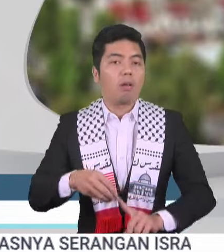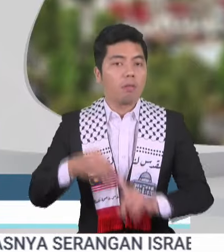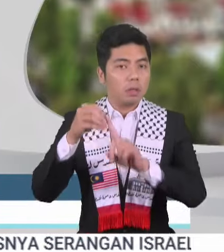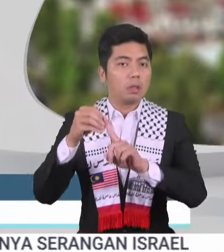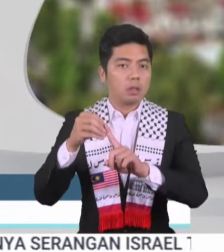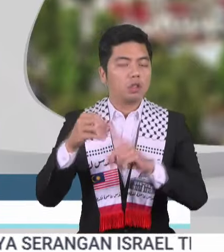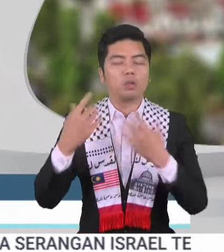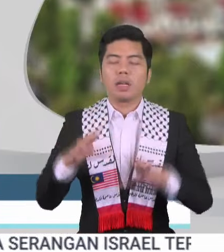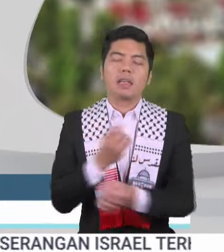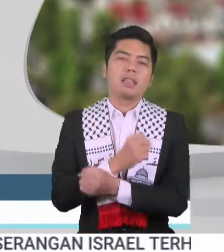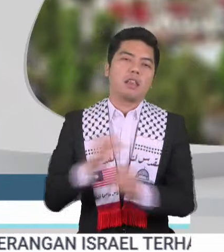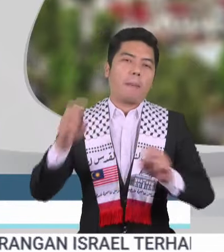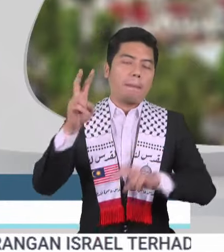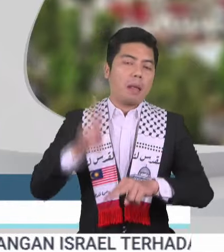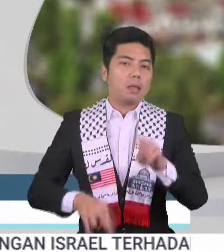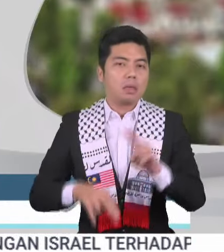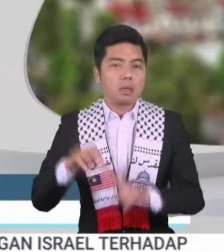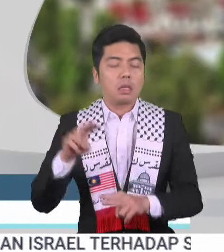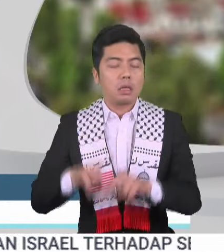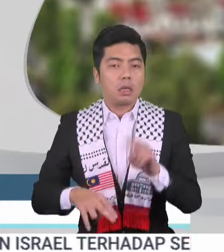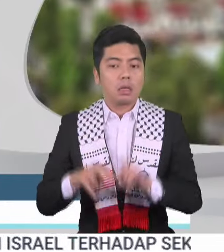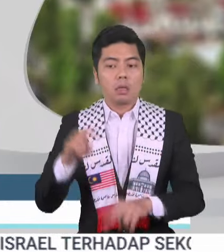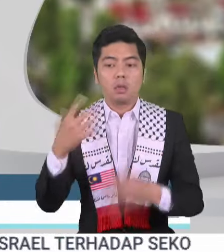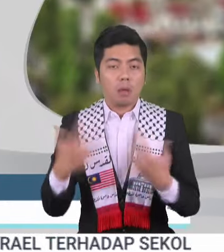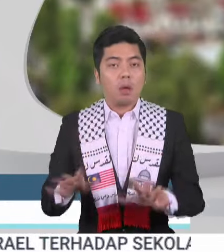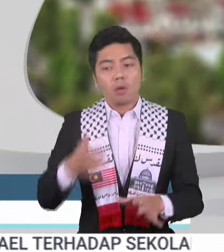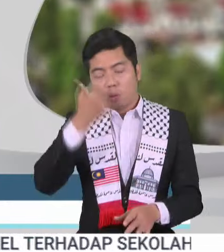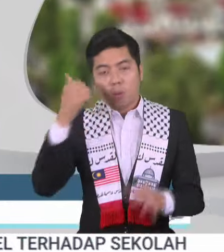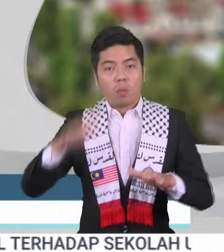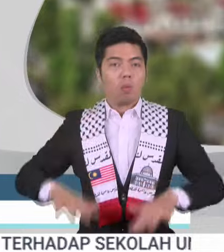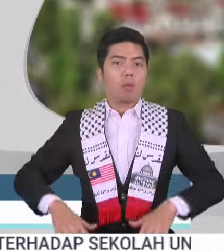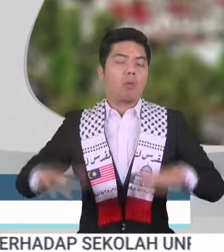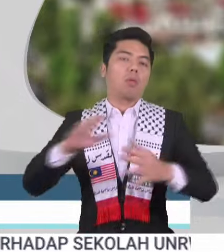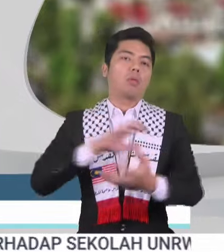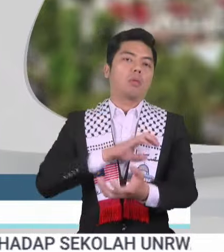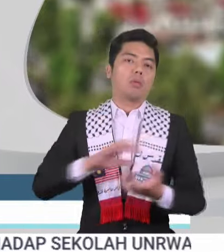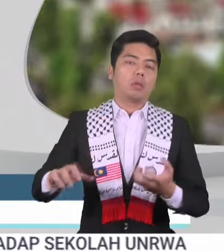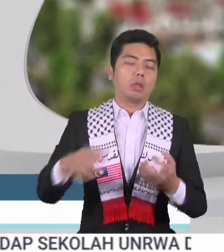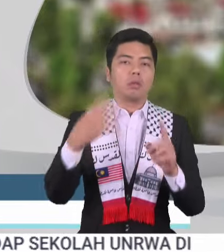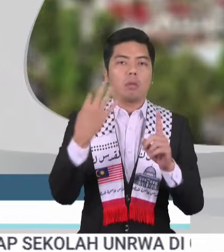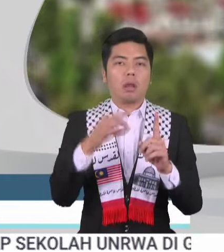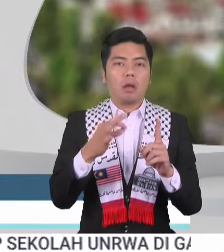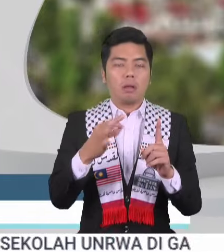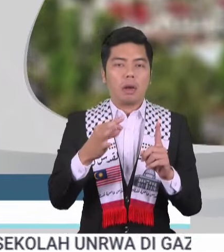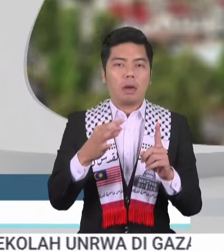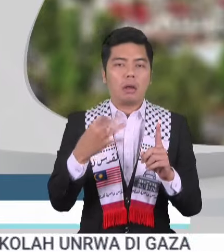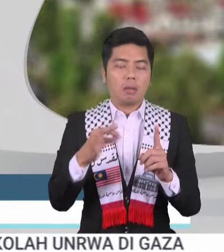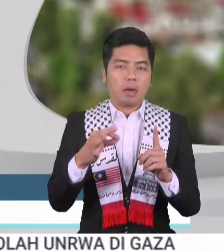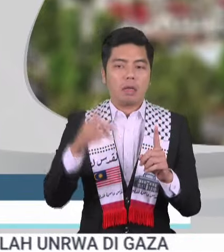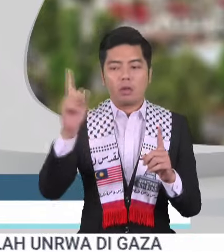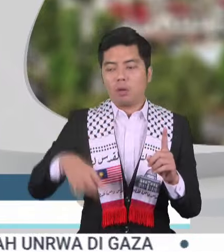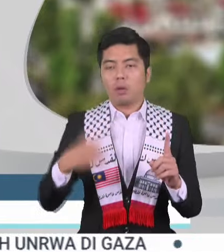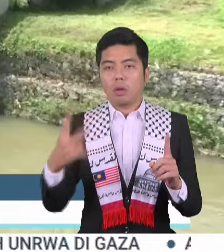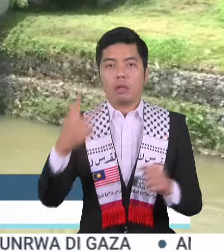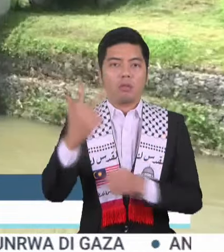mereka telah siap dibina selepas musnah akibat banjir besar pada 18 Disember 3 tahun lalu.